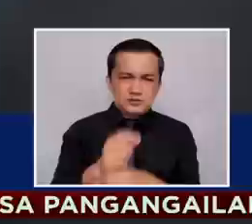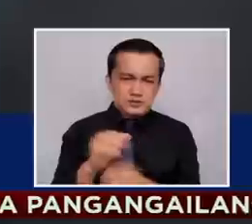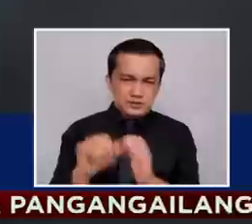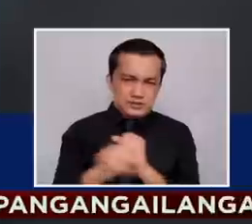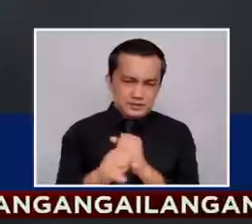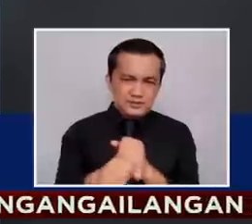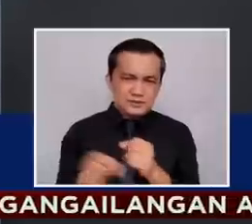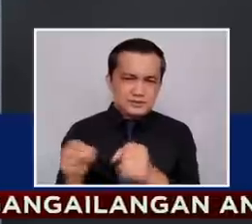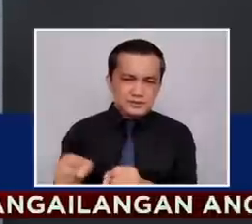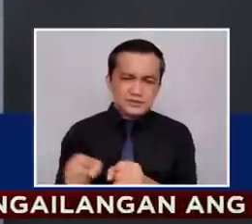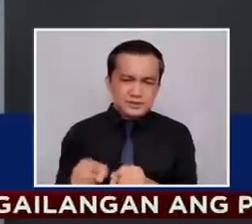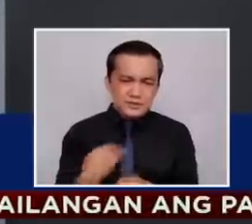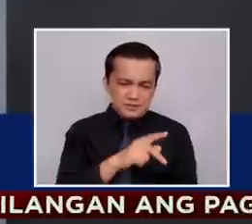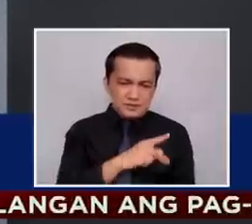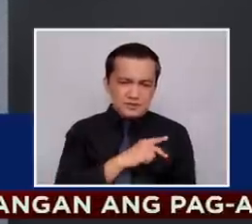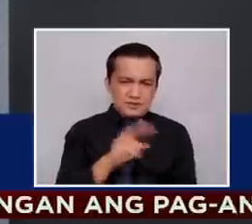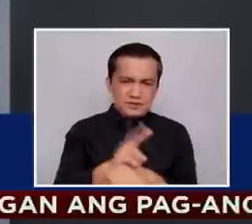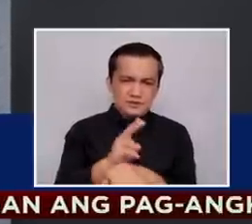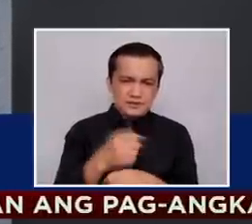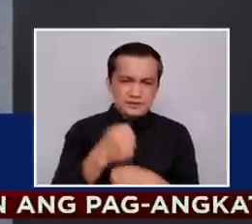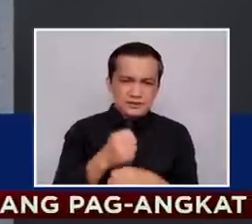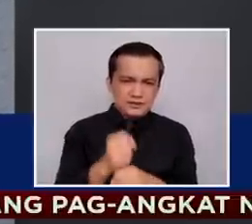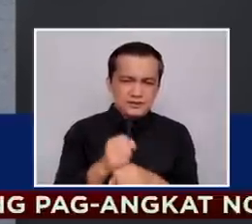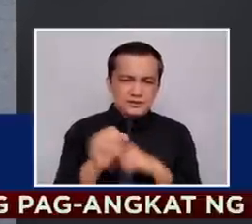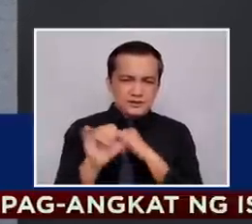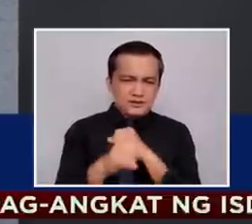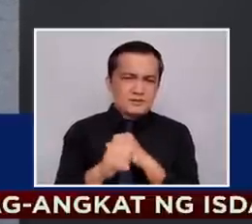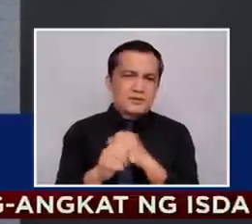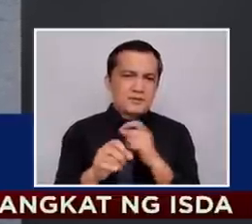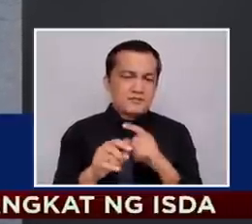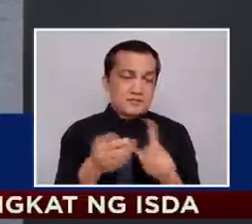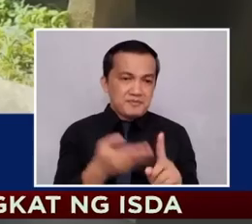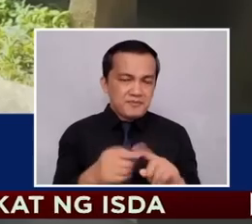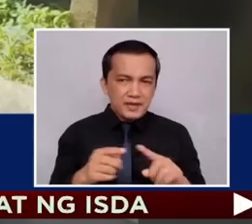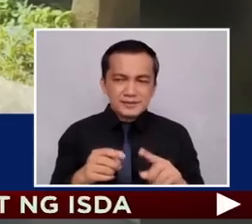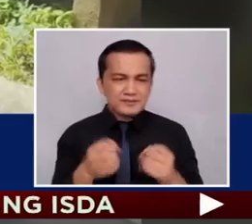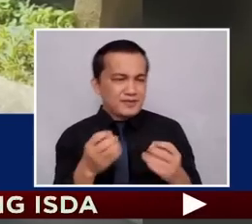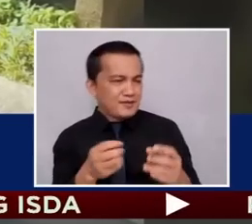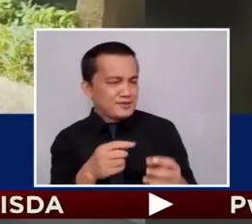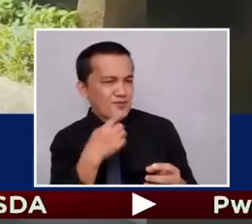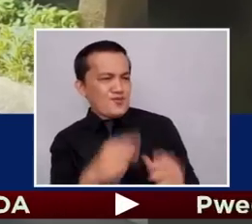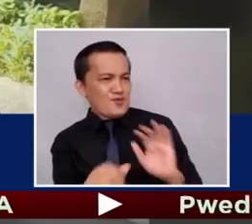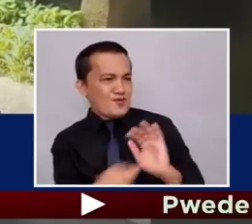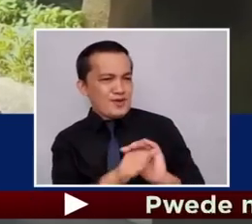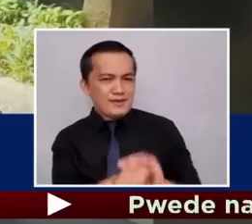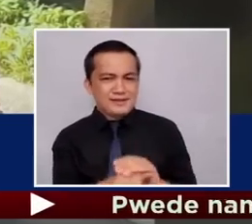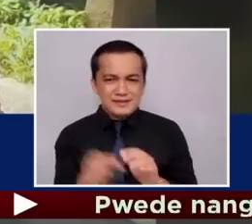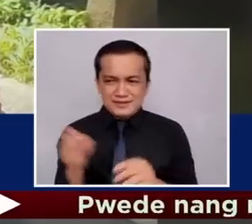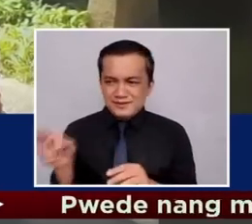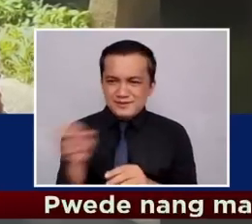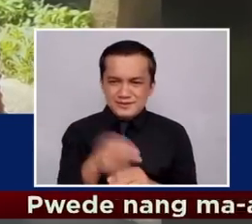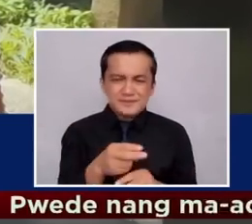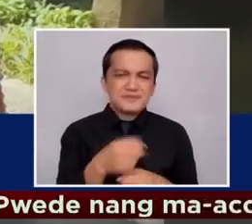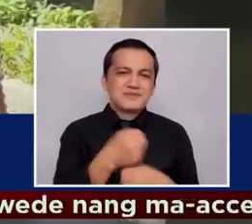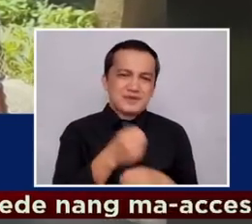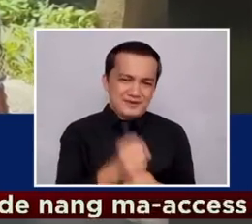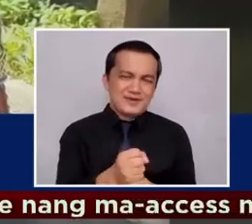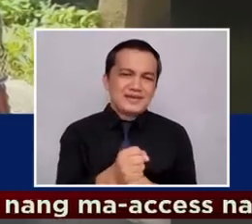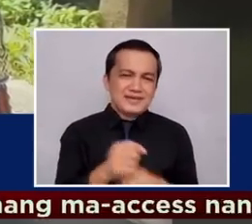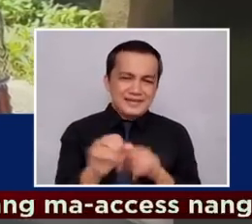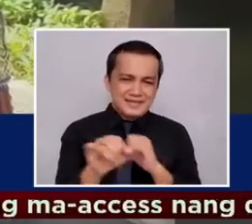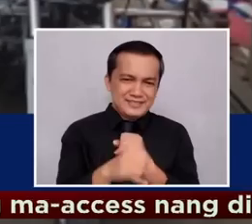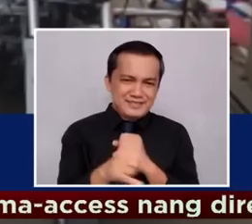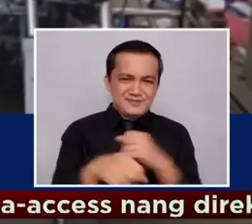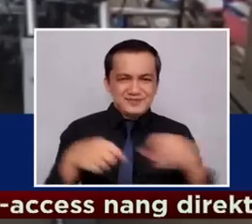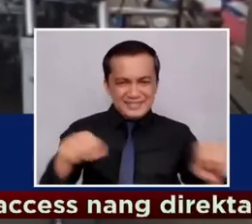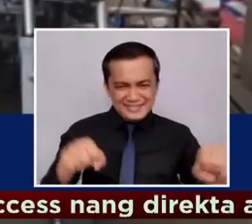gamit lang sana nina Eric ang ginawa niyang Jeepsicle. Pero maraming nainganyo at nagpagawa na rin sa kanila ng Jeepsicle. At